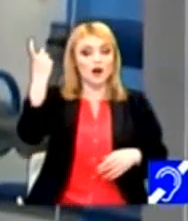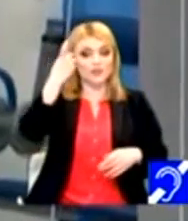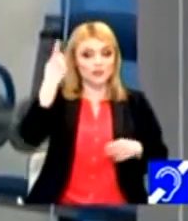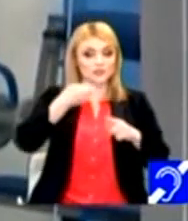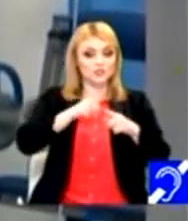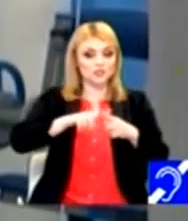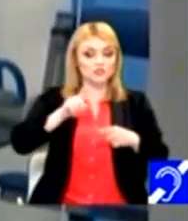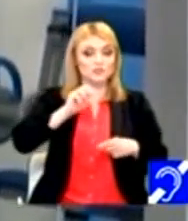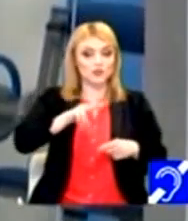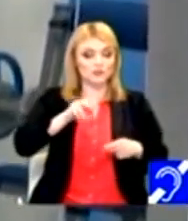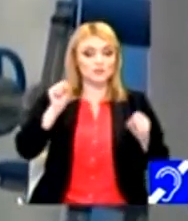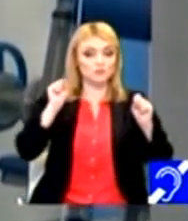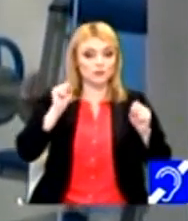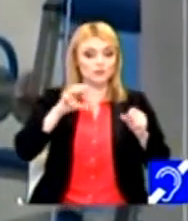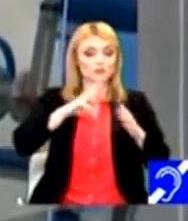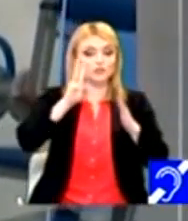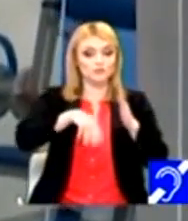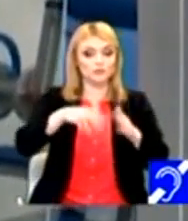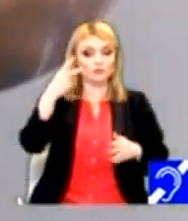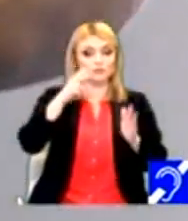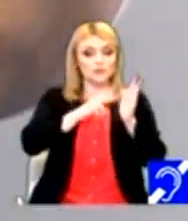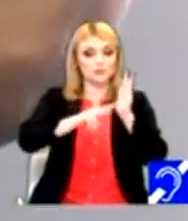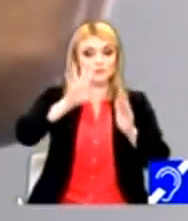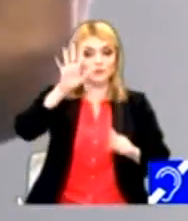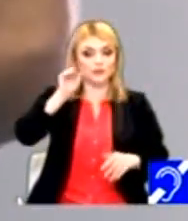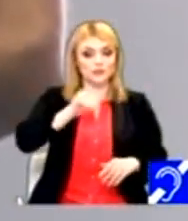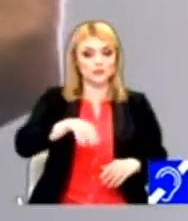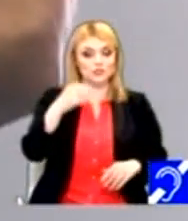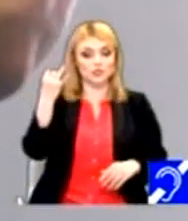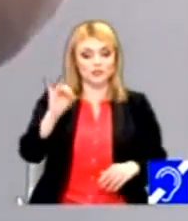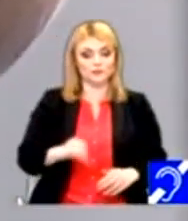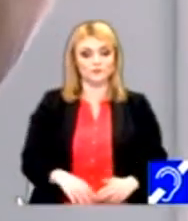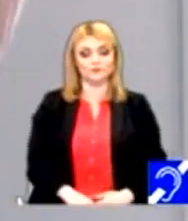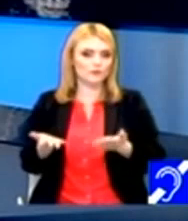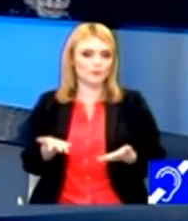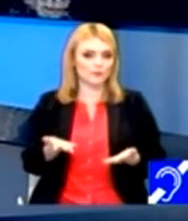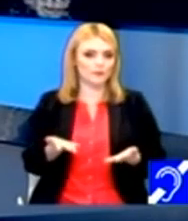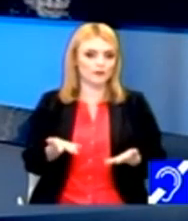majora indemnizațiile pentru familii, inclusiv pentru îngrijirea copiilor.